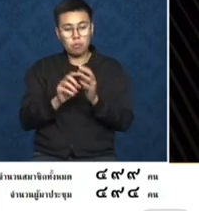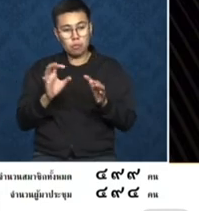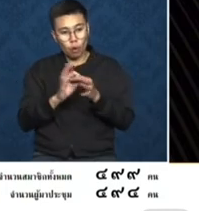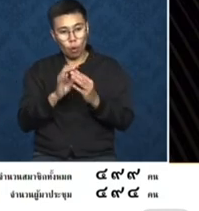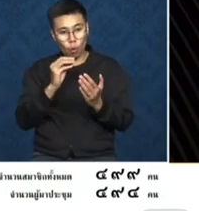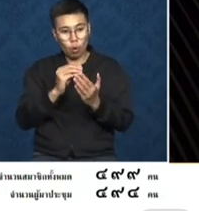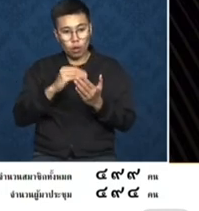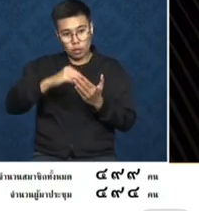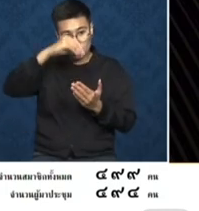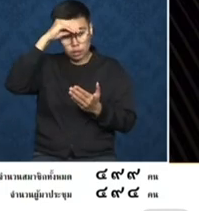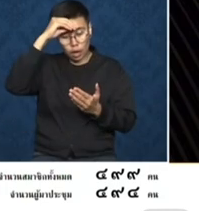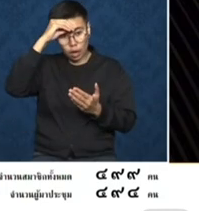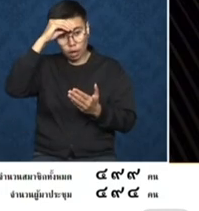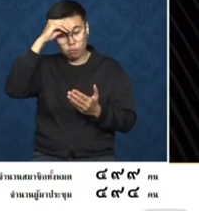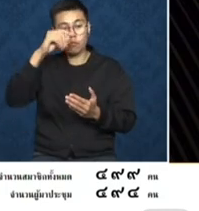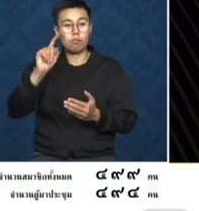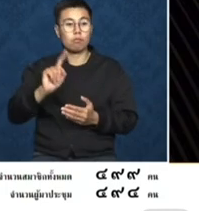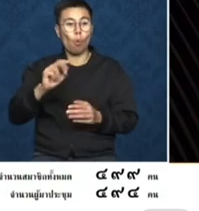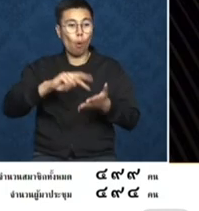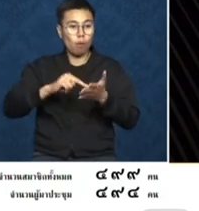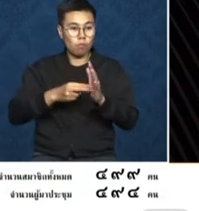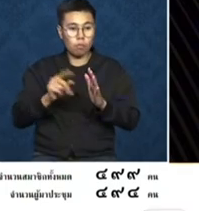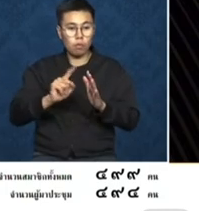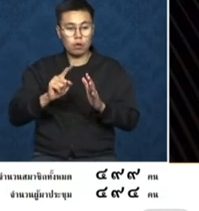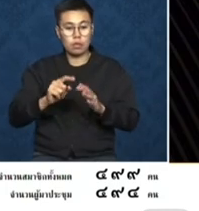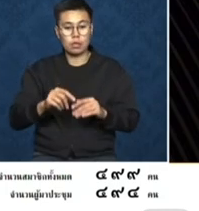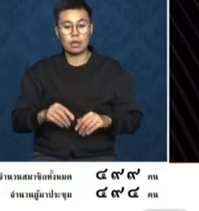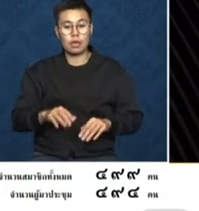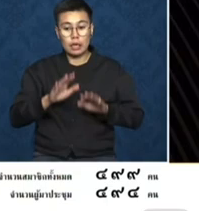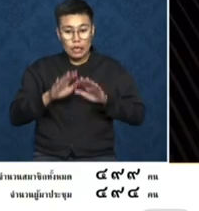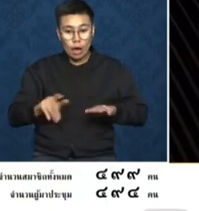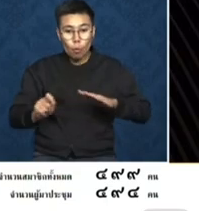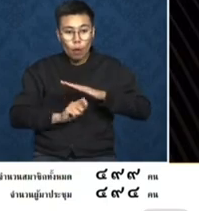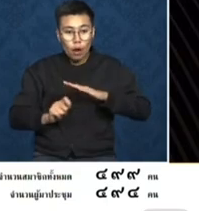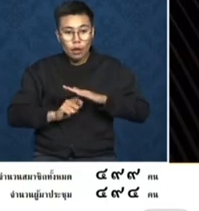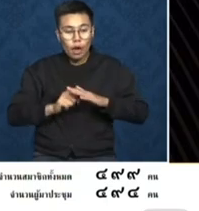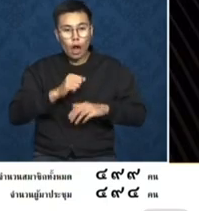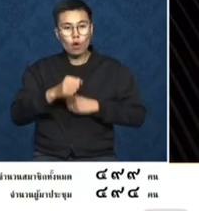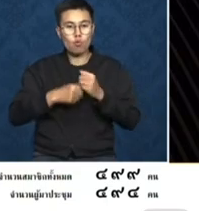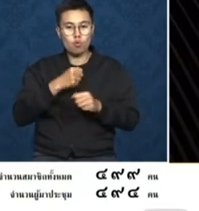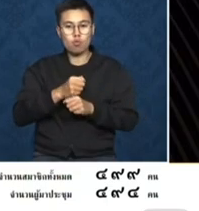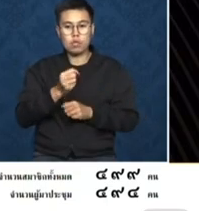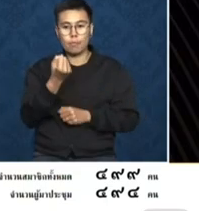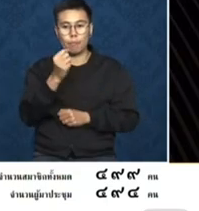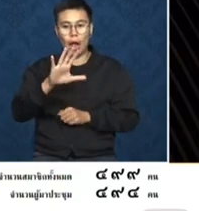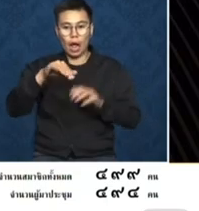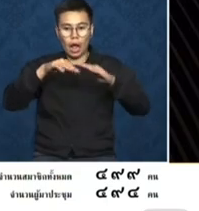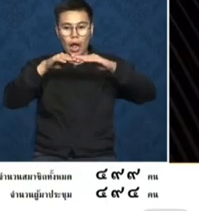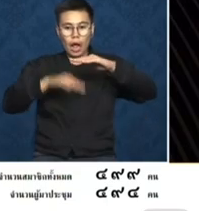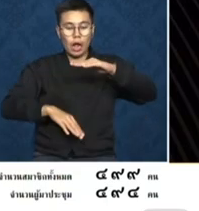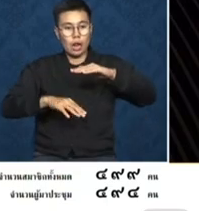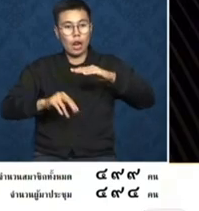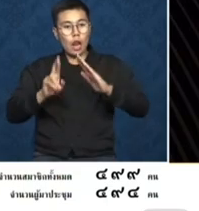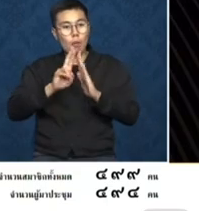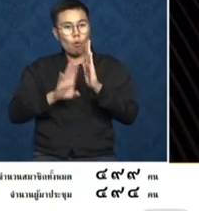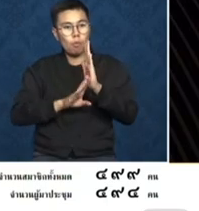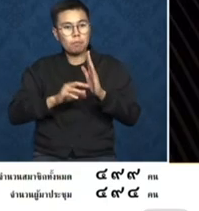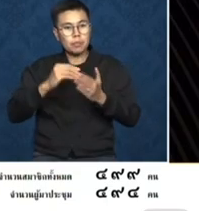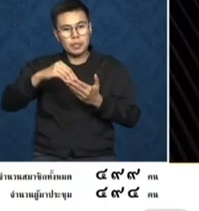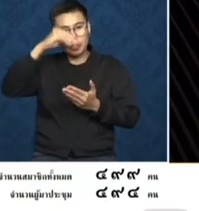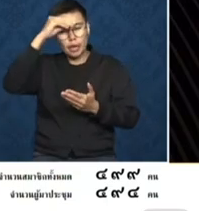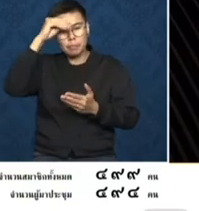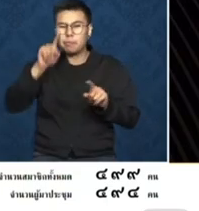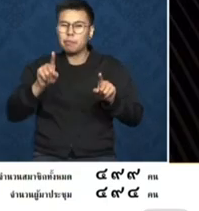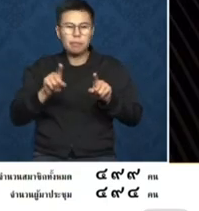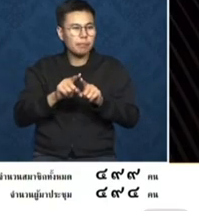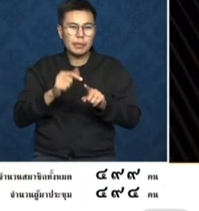ษาด้วยนั่หมายคามวฮะเด็ตัวเล็กๆที่ยังอายุไมถึ 15แต่ยังอยู่ภายใต้ระบบการศึกษาแบบเดีย